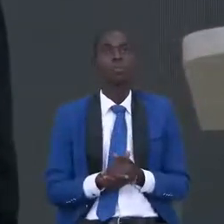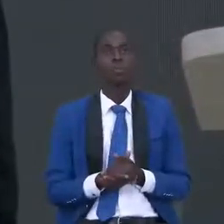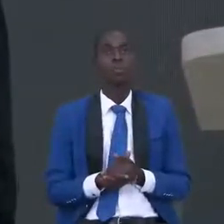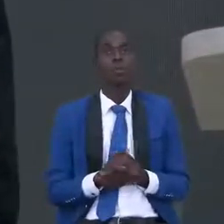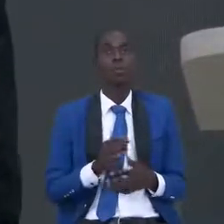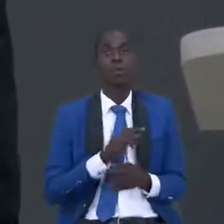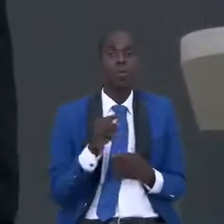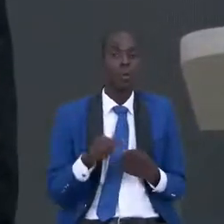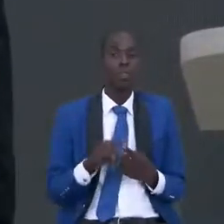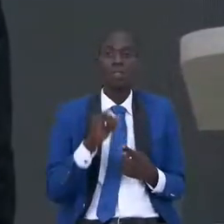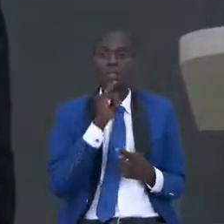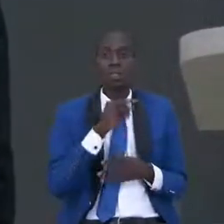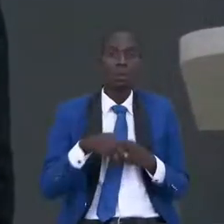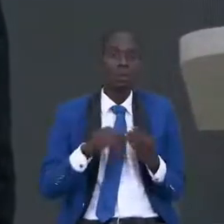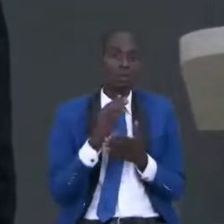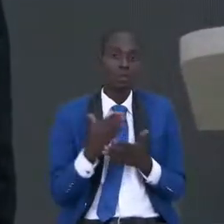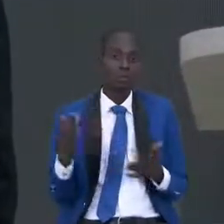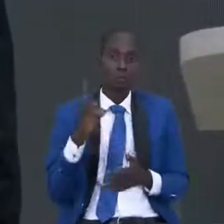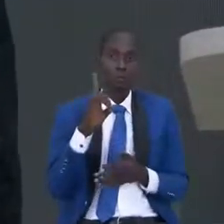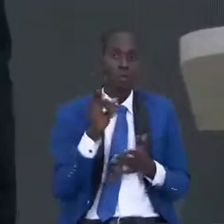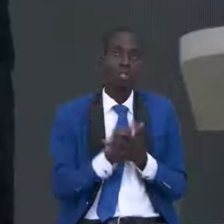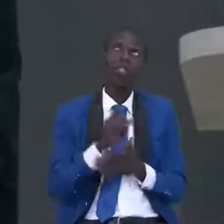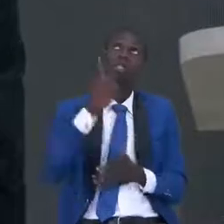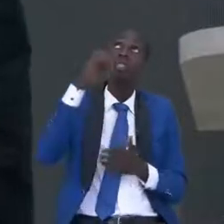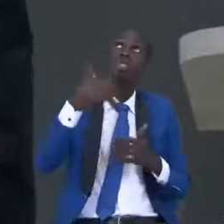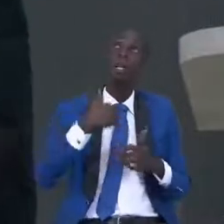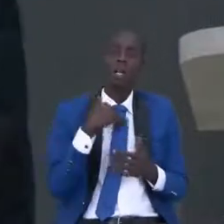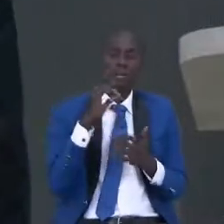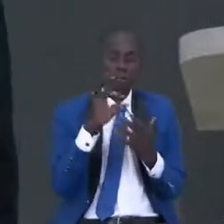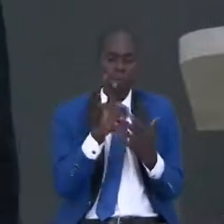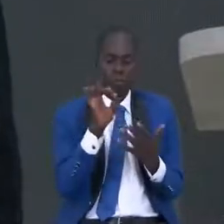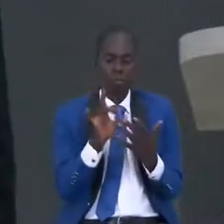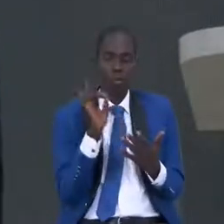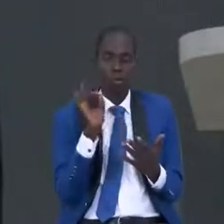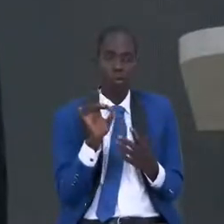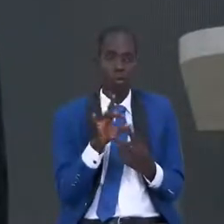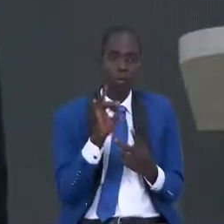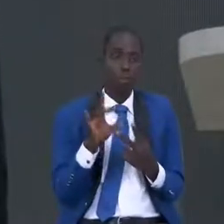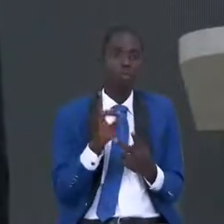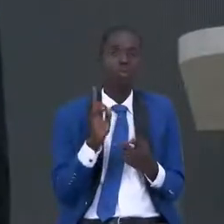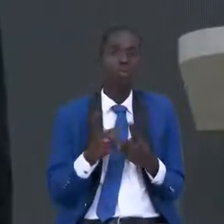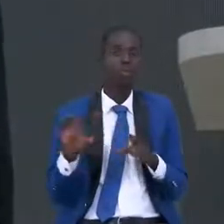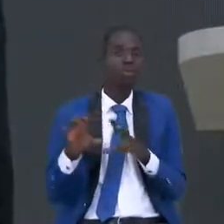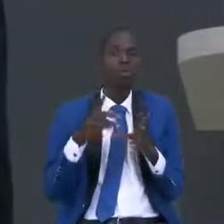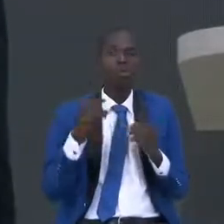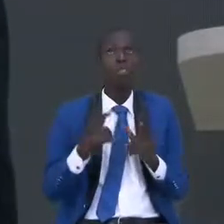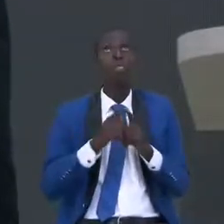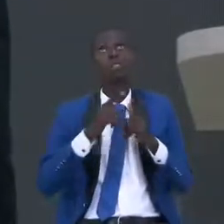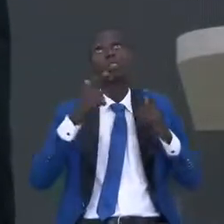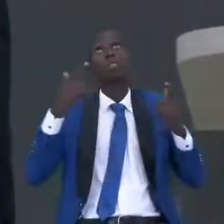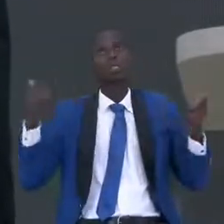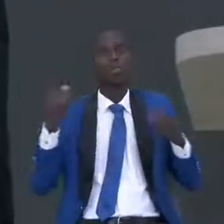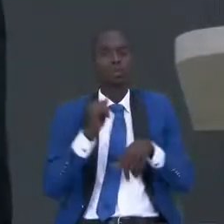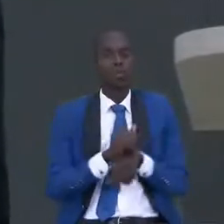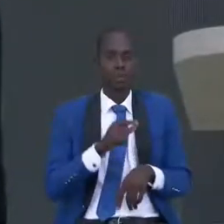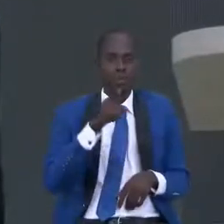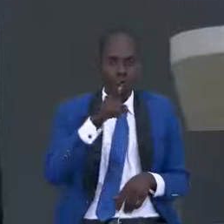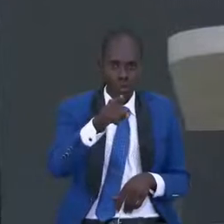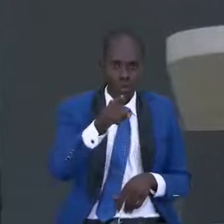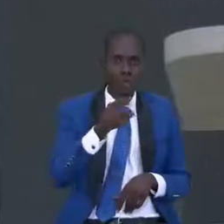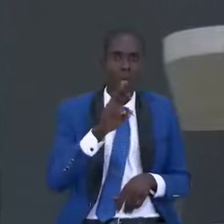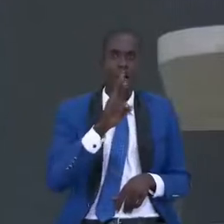Quand il s'agit de quelqu'un qu'il a choisi pour faire l'extraordinaire, toi, tu es